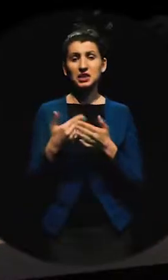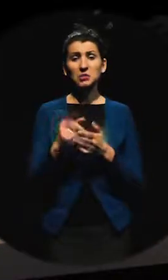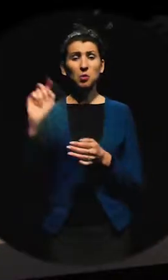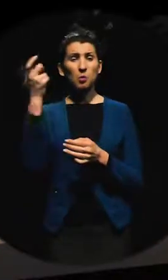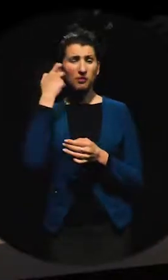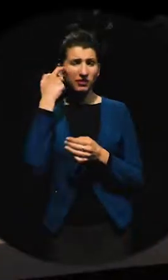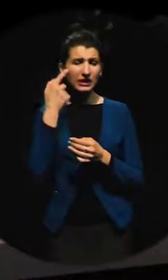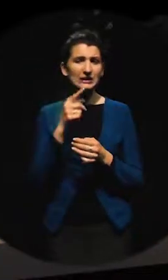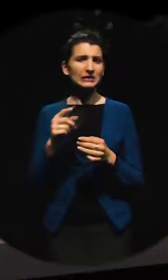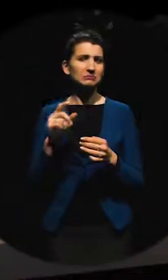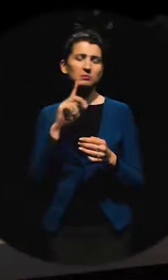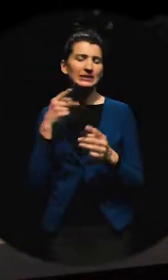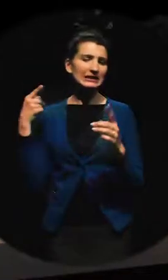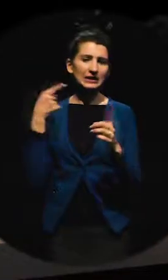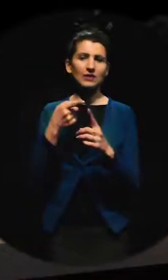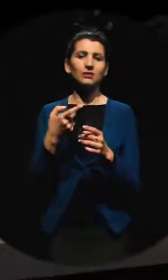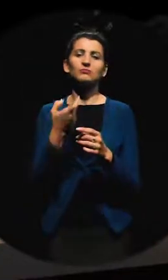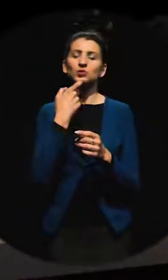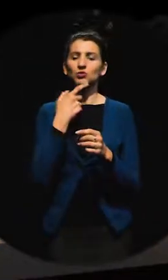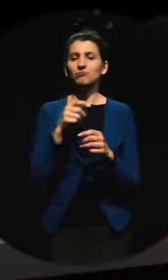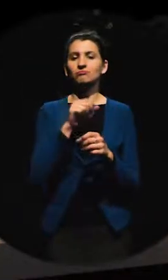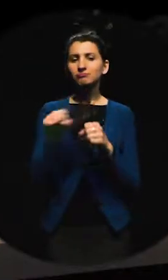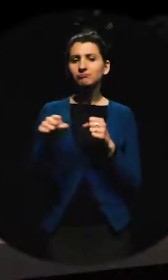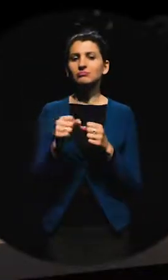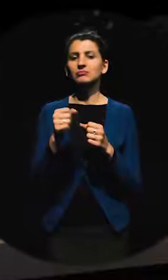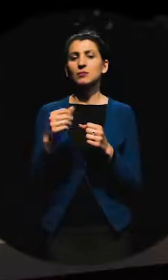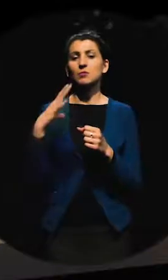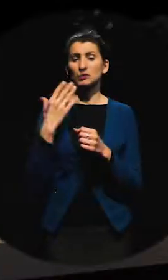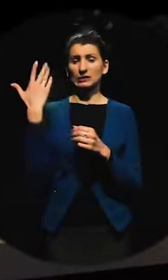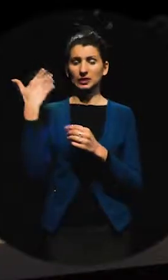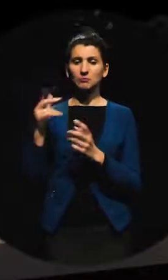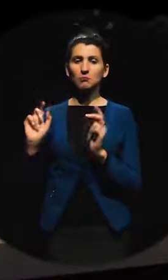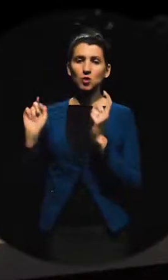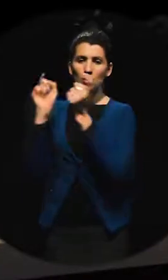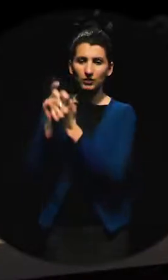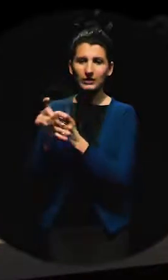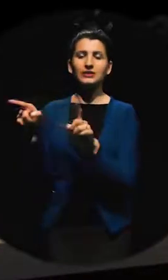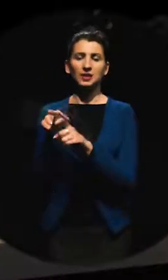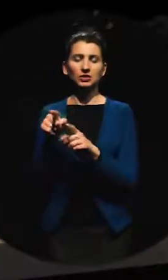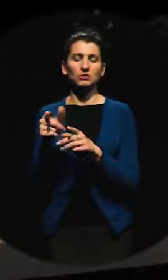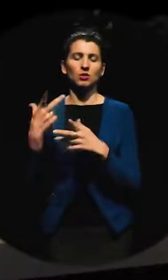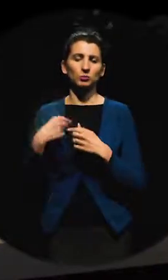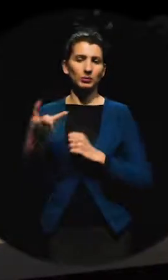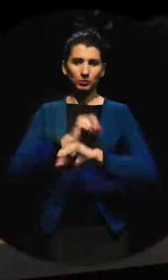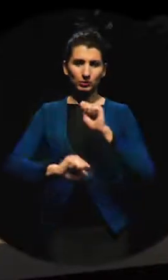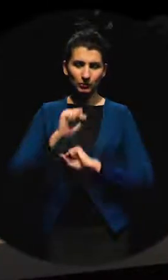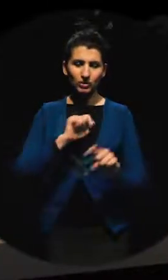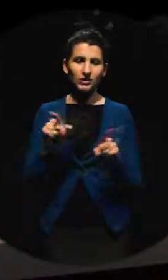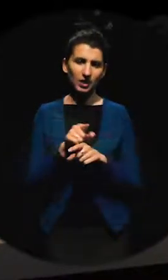głównym, centralnym punktem będzie protest osób z niepełnosprawnościami i ich opiekunów w Sejmie.